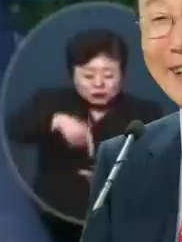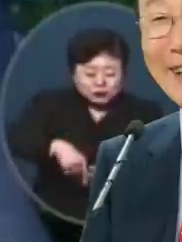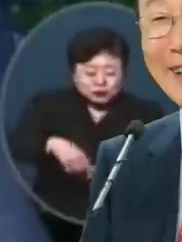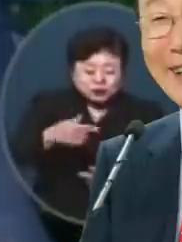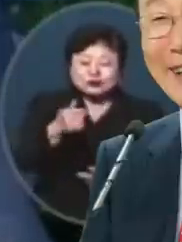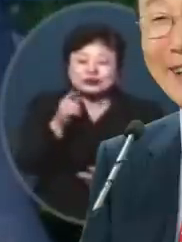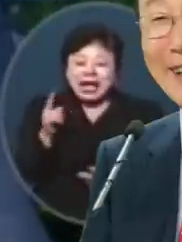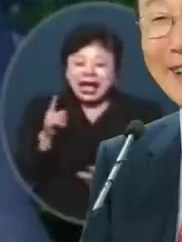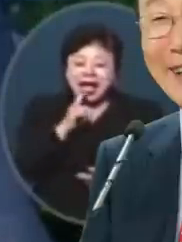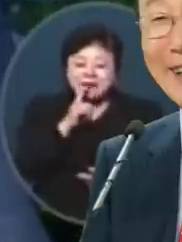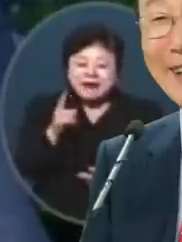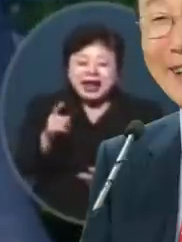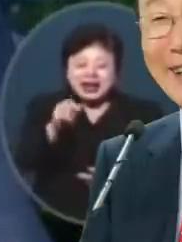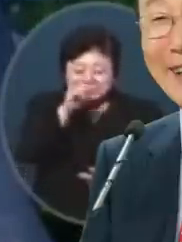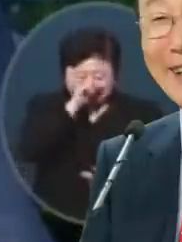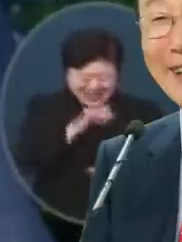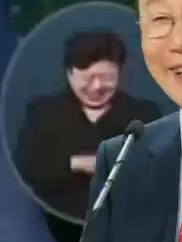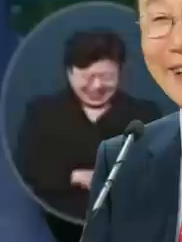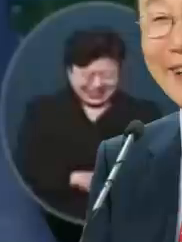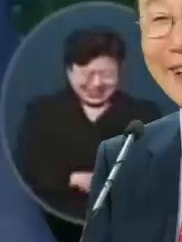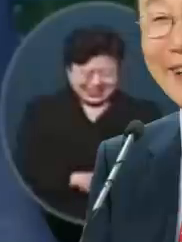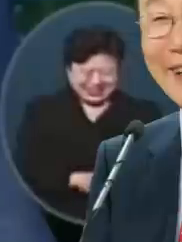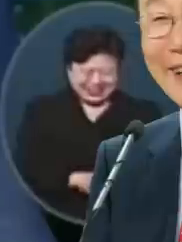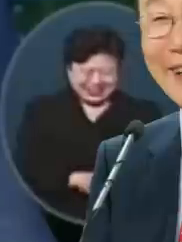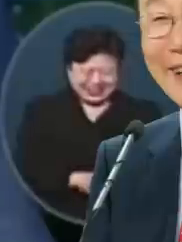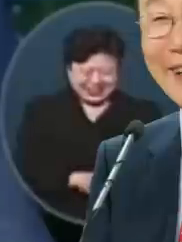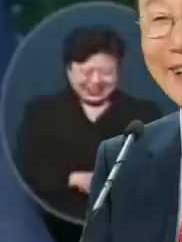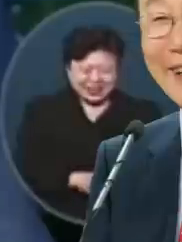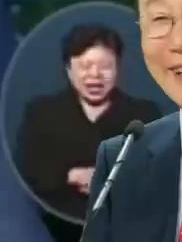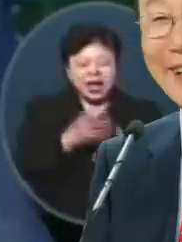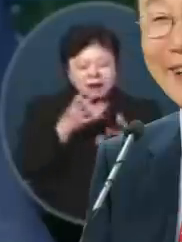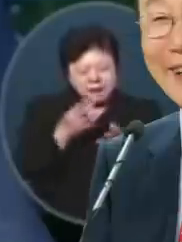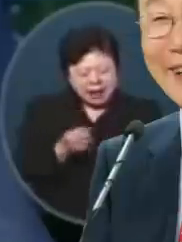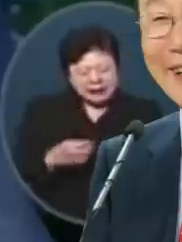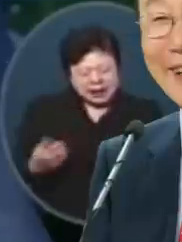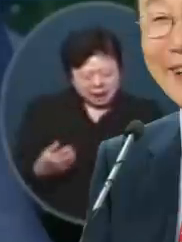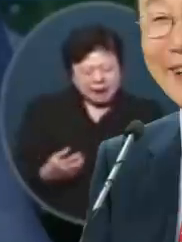꾸나로서 결론 지어버려요 많이 아팠겠구나